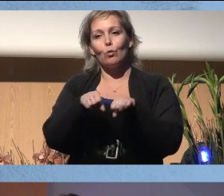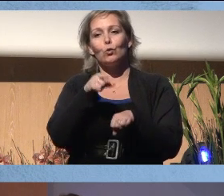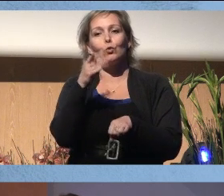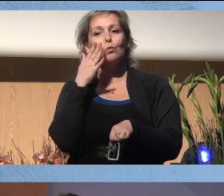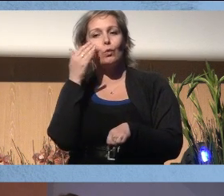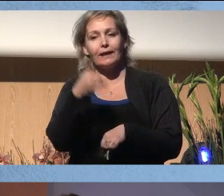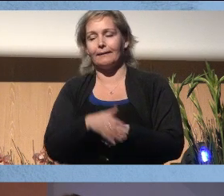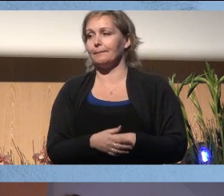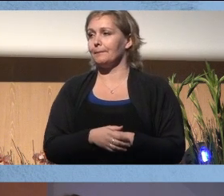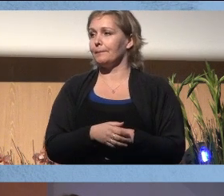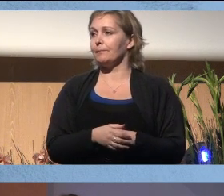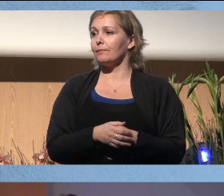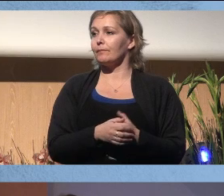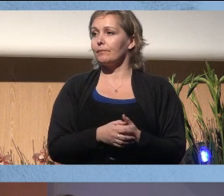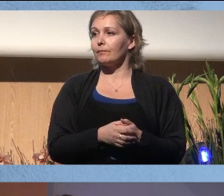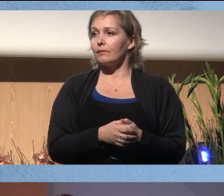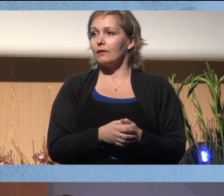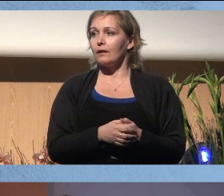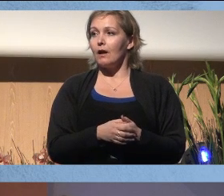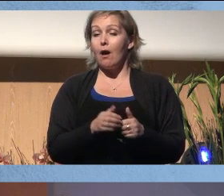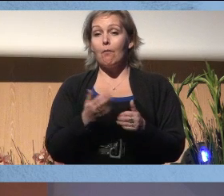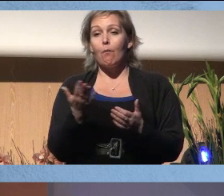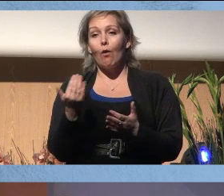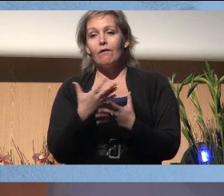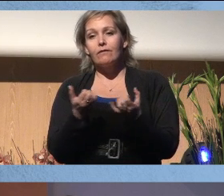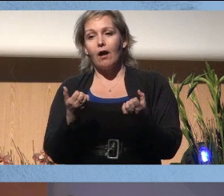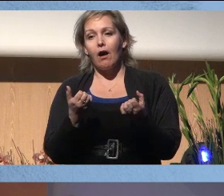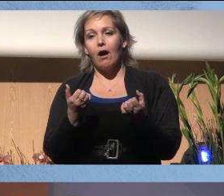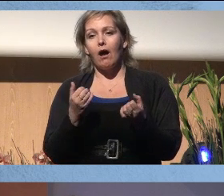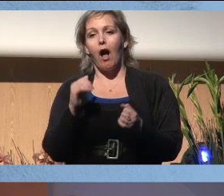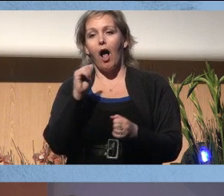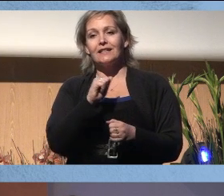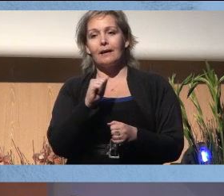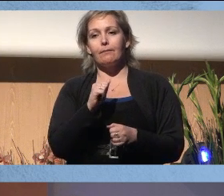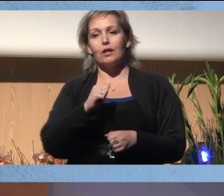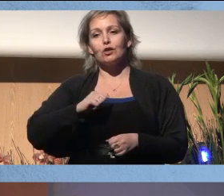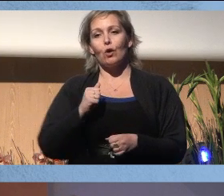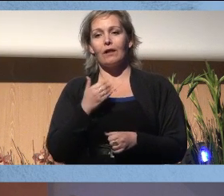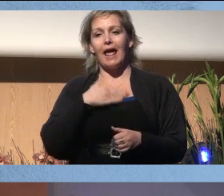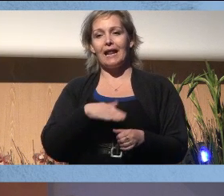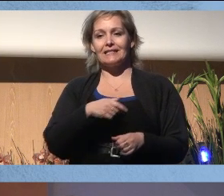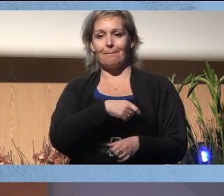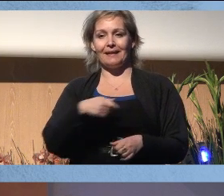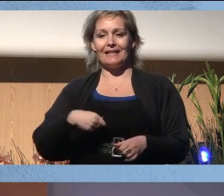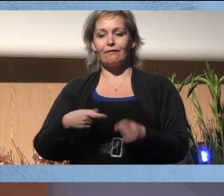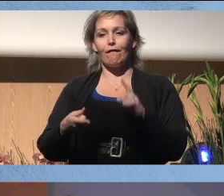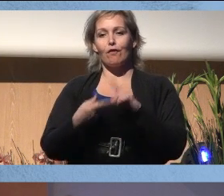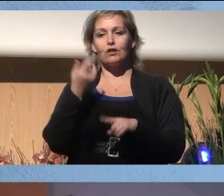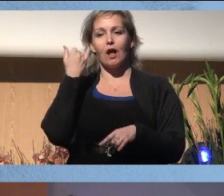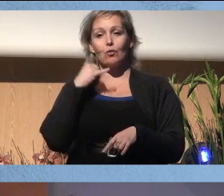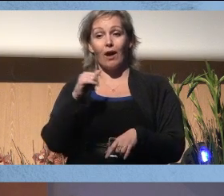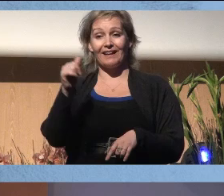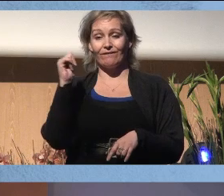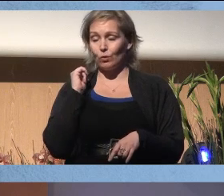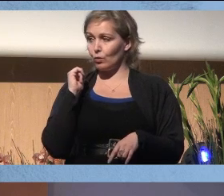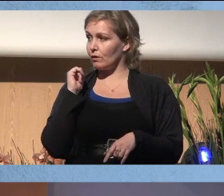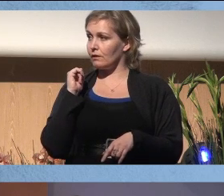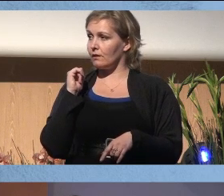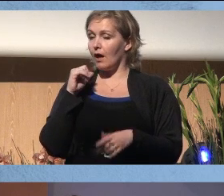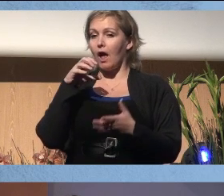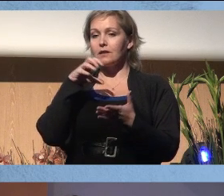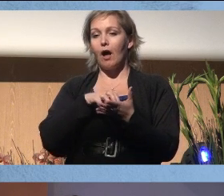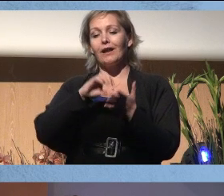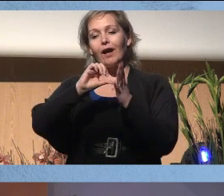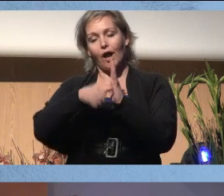bor. På oppfordring fra Alzheimer Skottland ga den skotske helseminister fra 1. Januar I fjor en